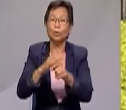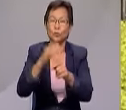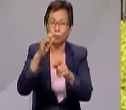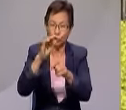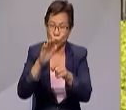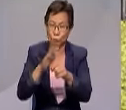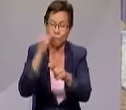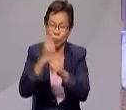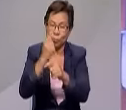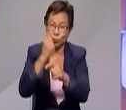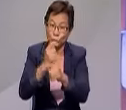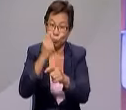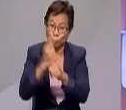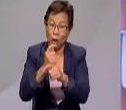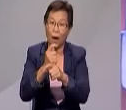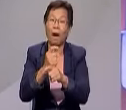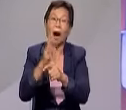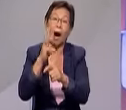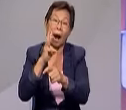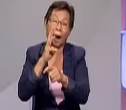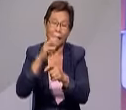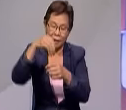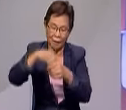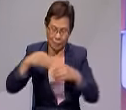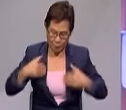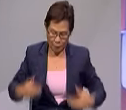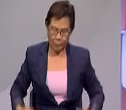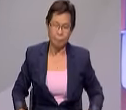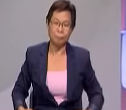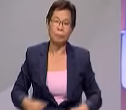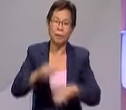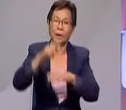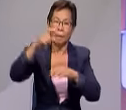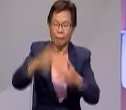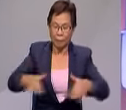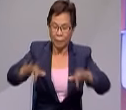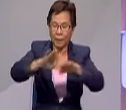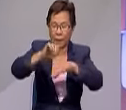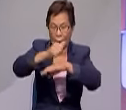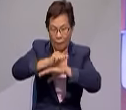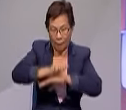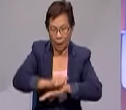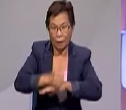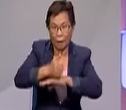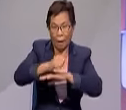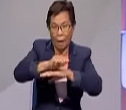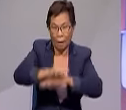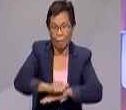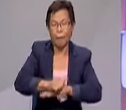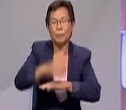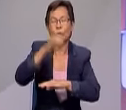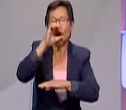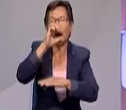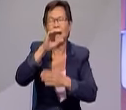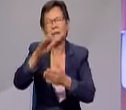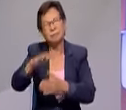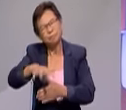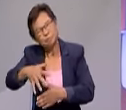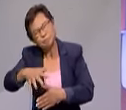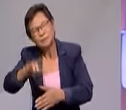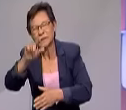badan. Yang penting adalah yang perlu diamalkanlah minum air dalam kuantiti yang sederhana dengan